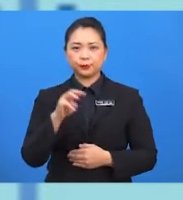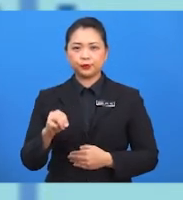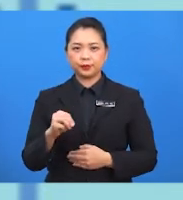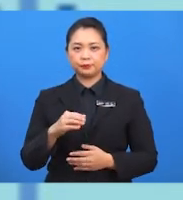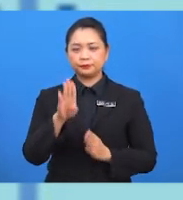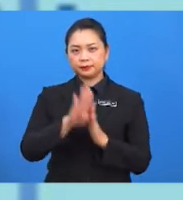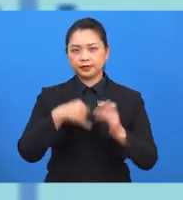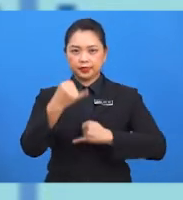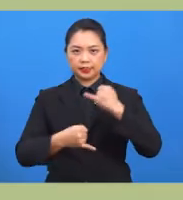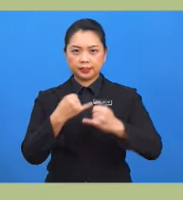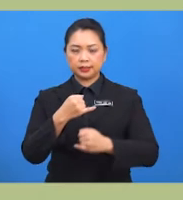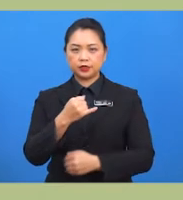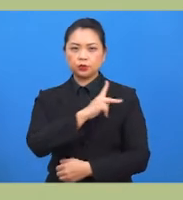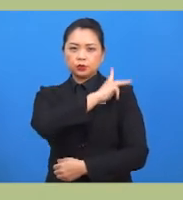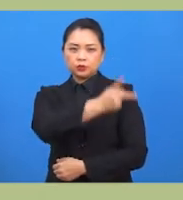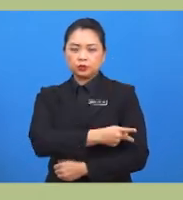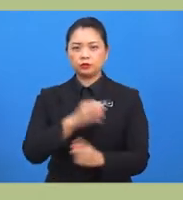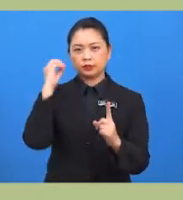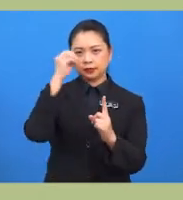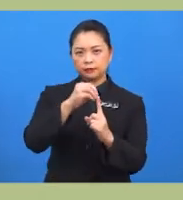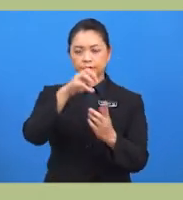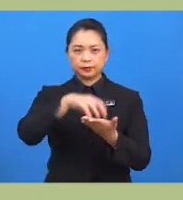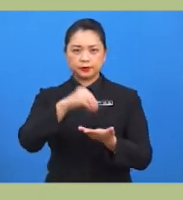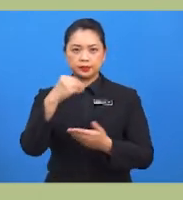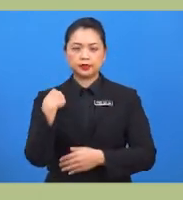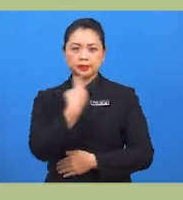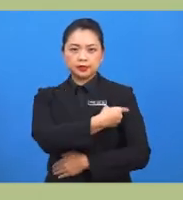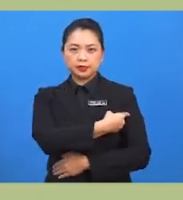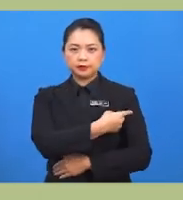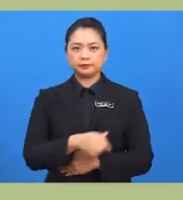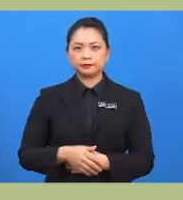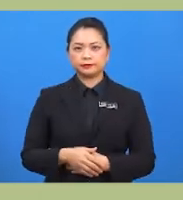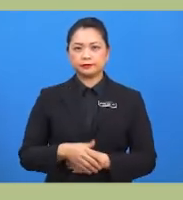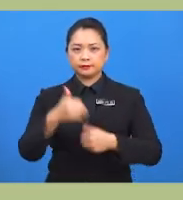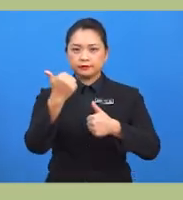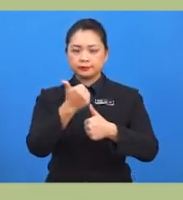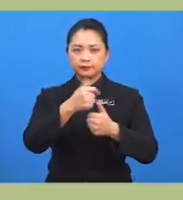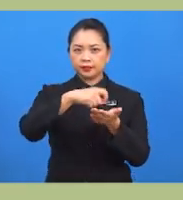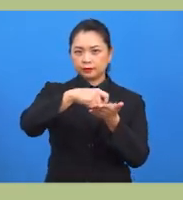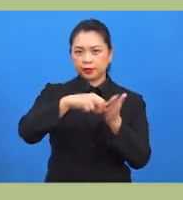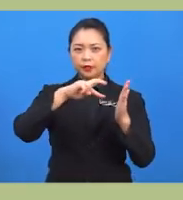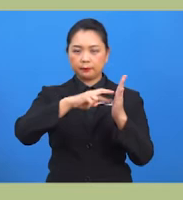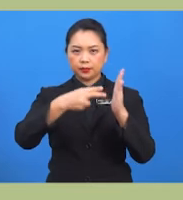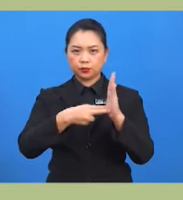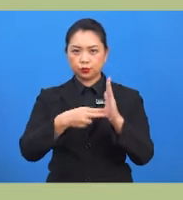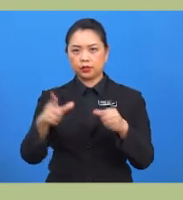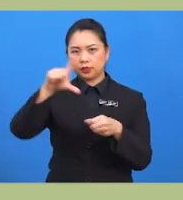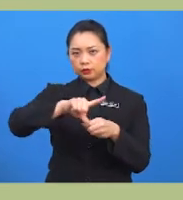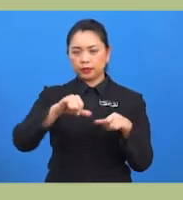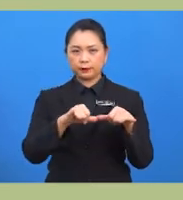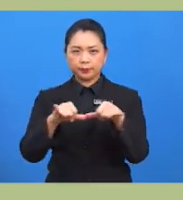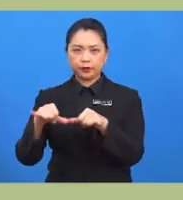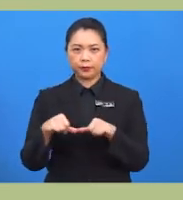murid-murid berjaya menguasai objektif pembelajaran kita yaitu menyatakan maksud